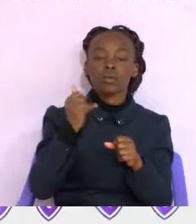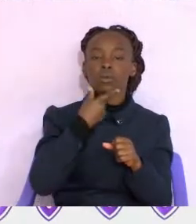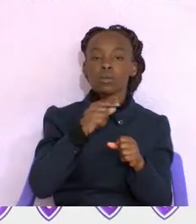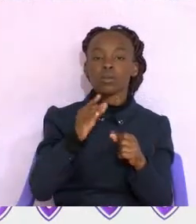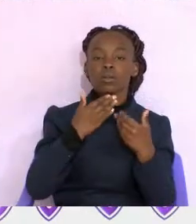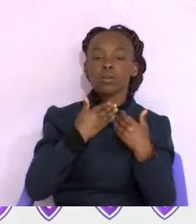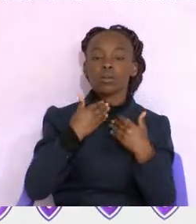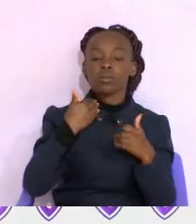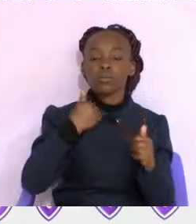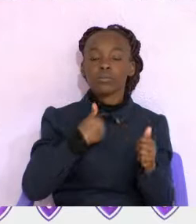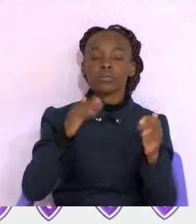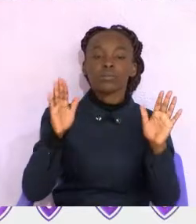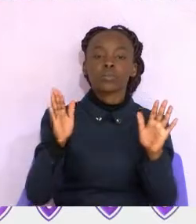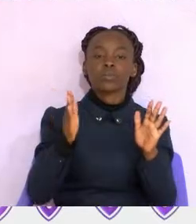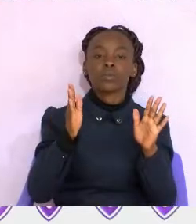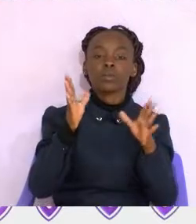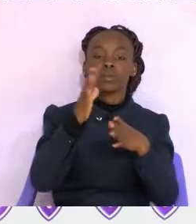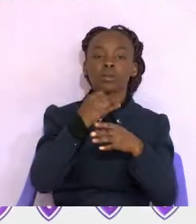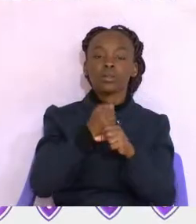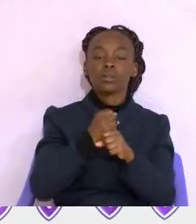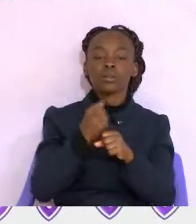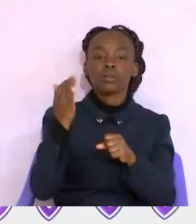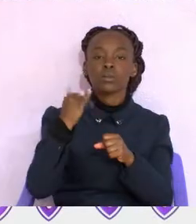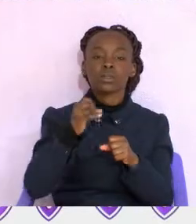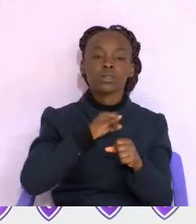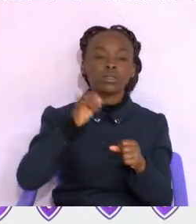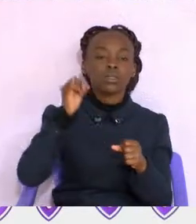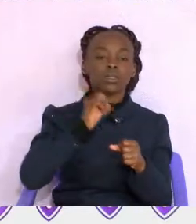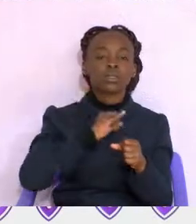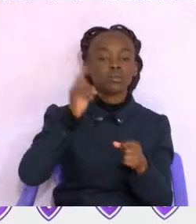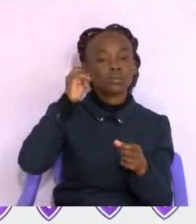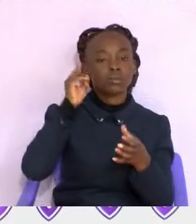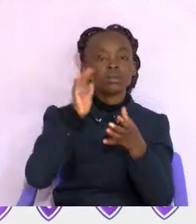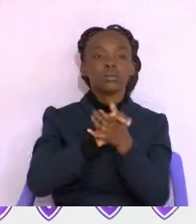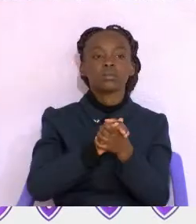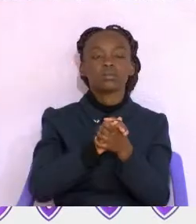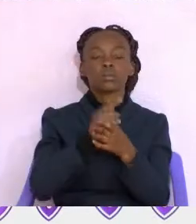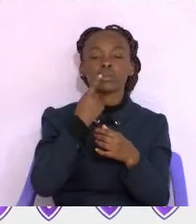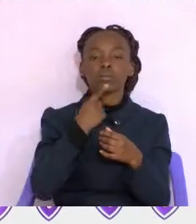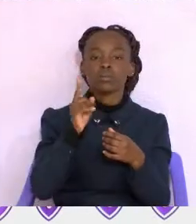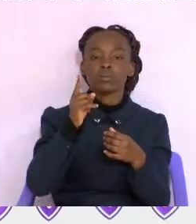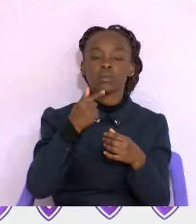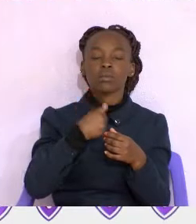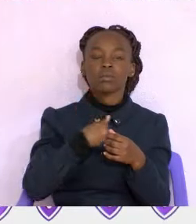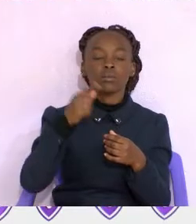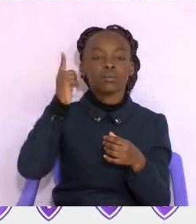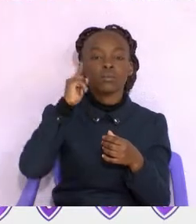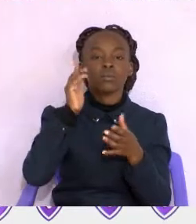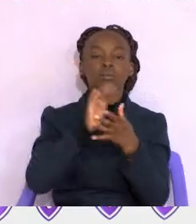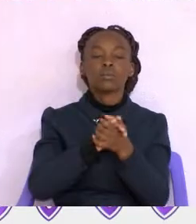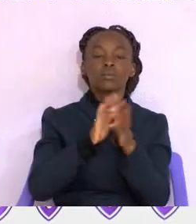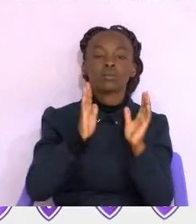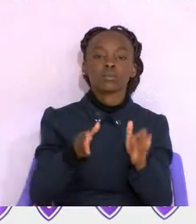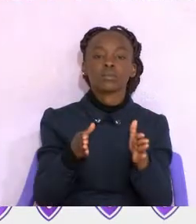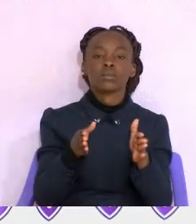ninaamini. Anasema be of courage. Anasema I believe. Anasema mimi ni muamini. Na